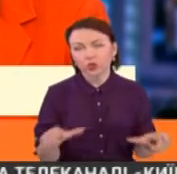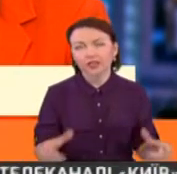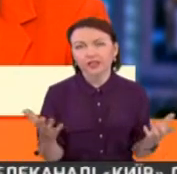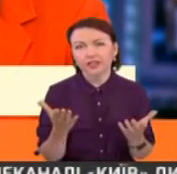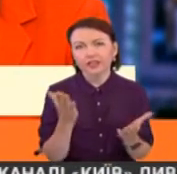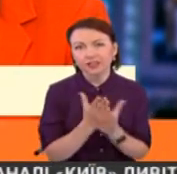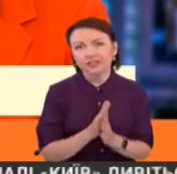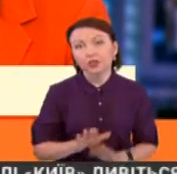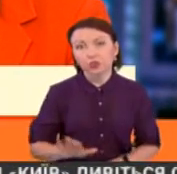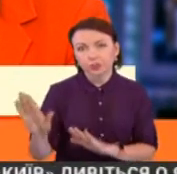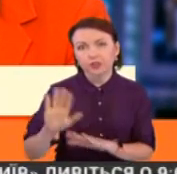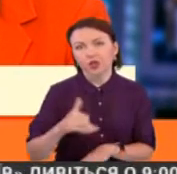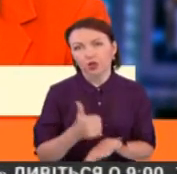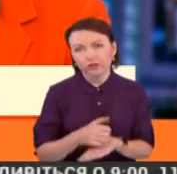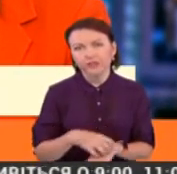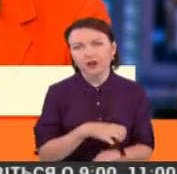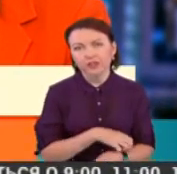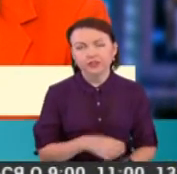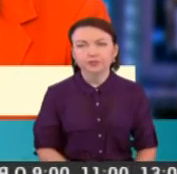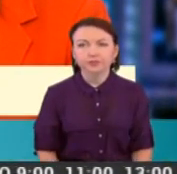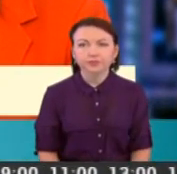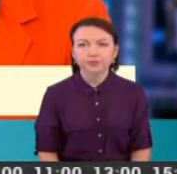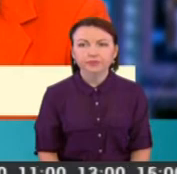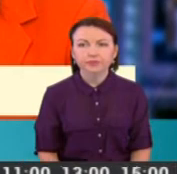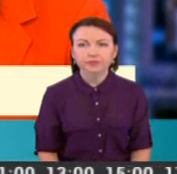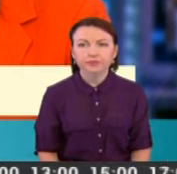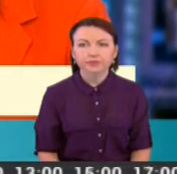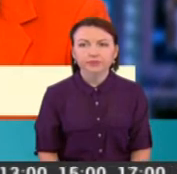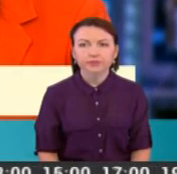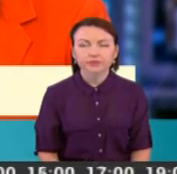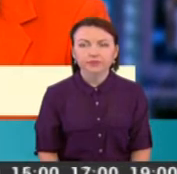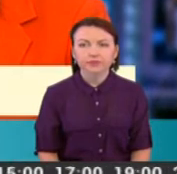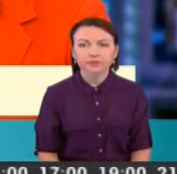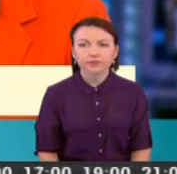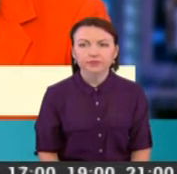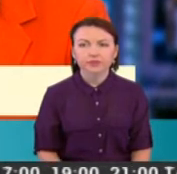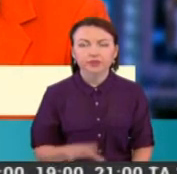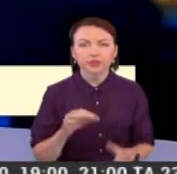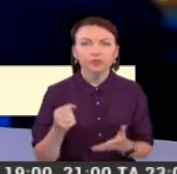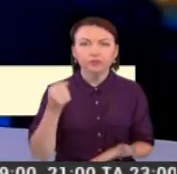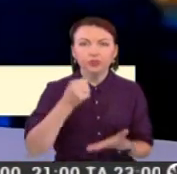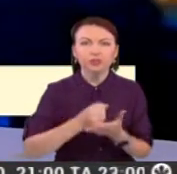є заступниками голови фракції. Тому, а крім того, посада голови